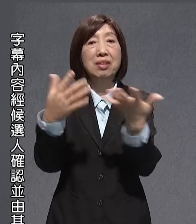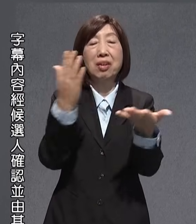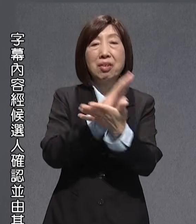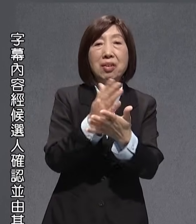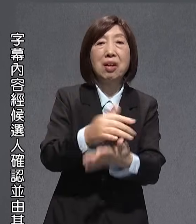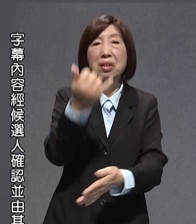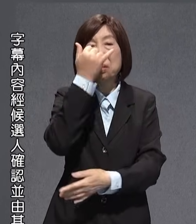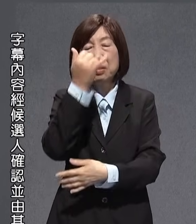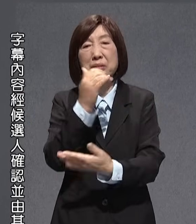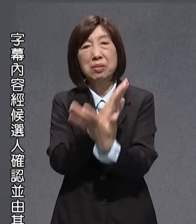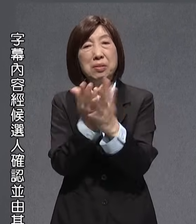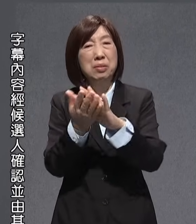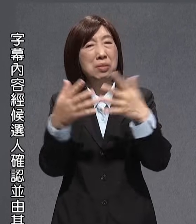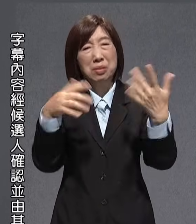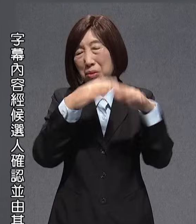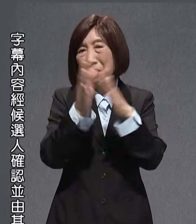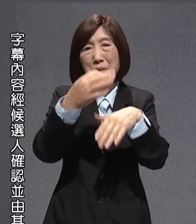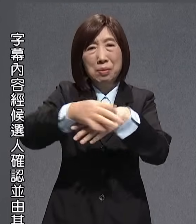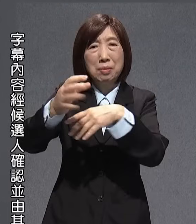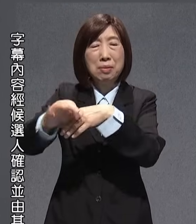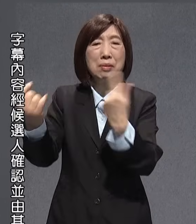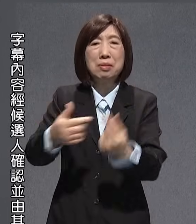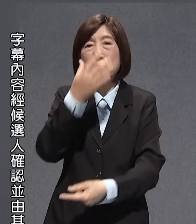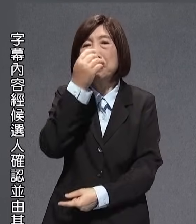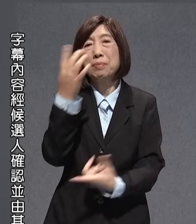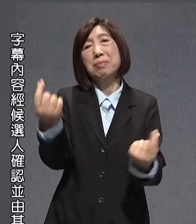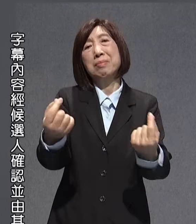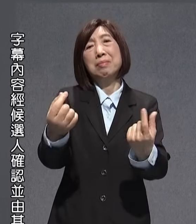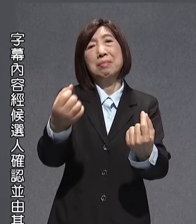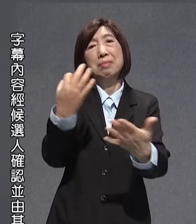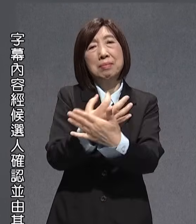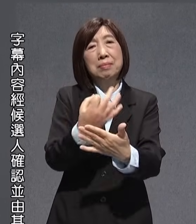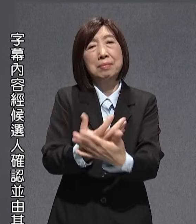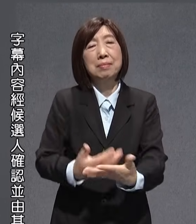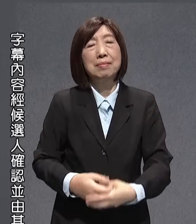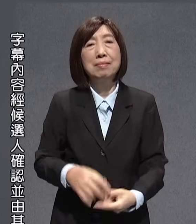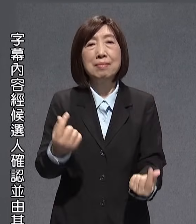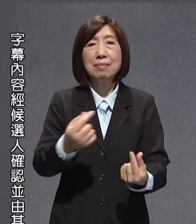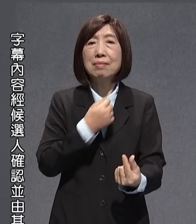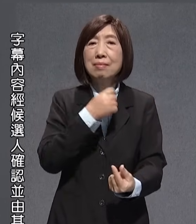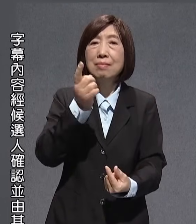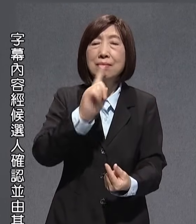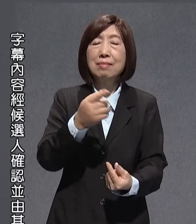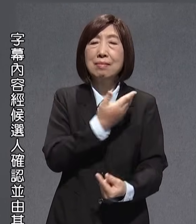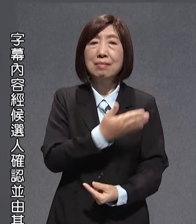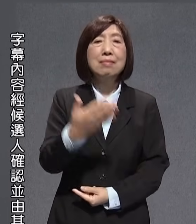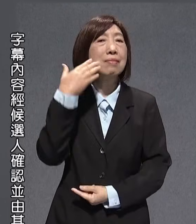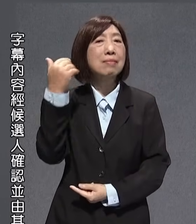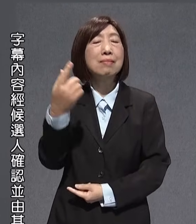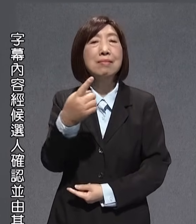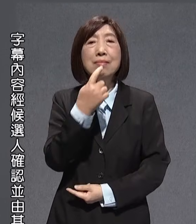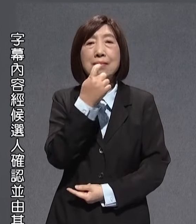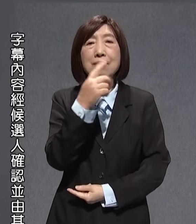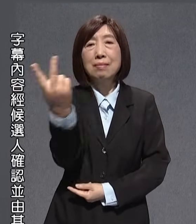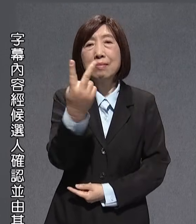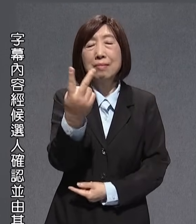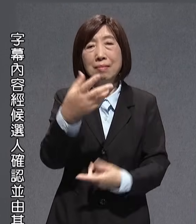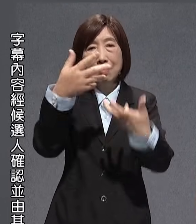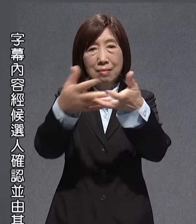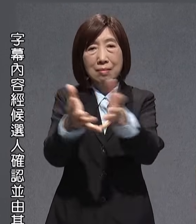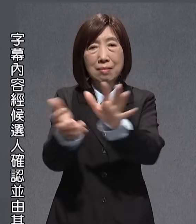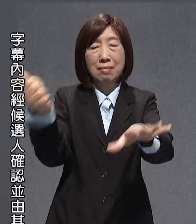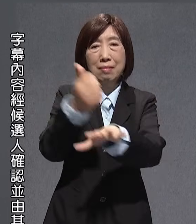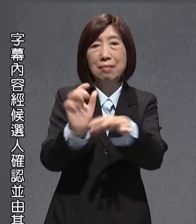肉、缺快筛、缺疫苗，甚至连卫生纸都会缺。如果让蓝绿两党继续执政哦，也不知道明